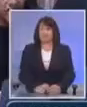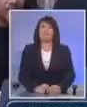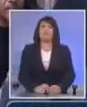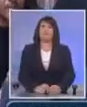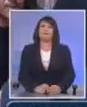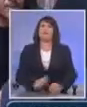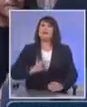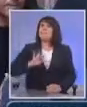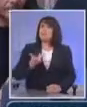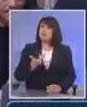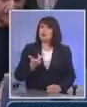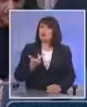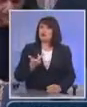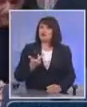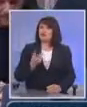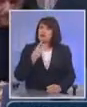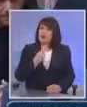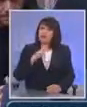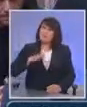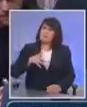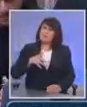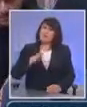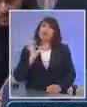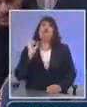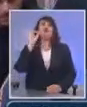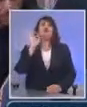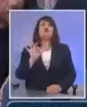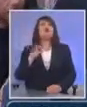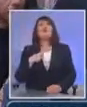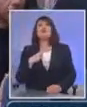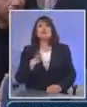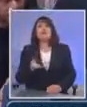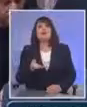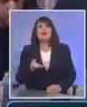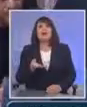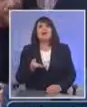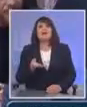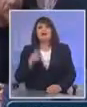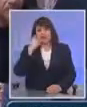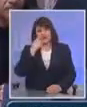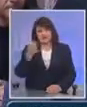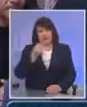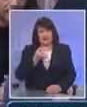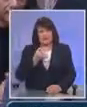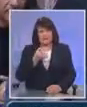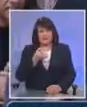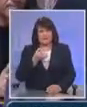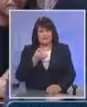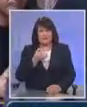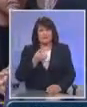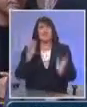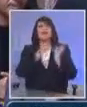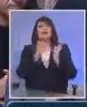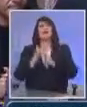Μήπως σκοπός, συμπληρώνει λοιπόν ο Σύλλογος των Γονέων και λέει, οι εικόνες του Χριστού και